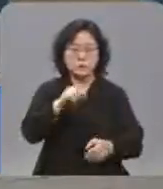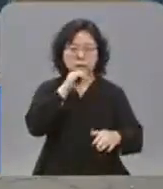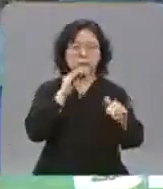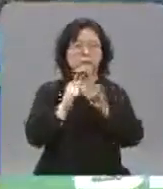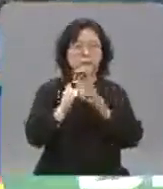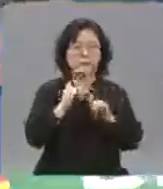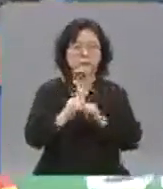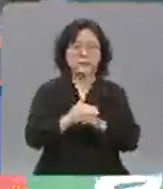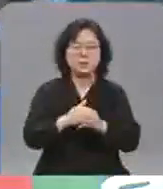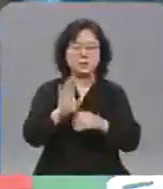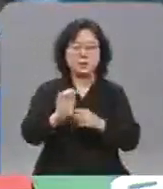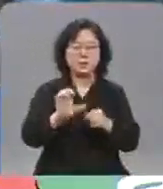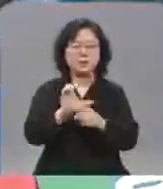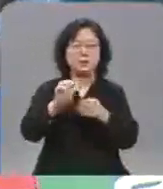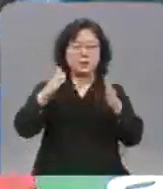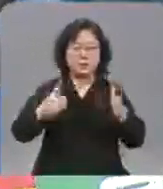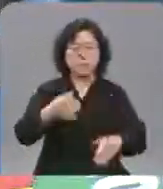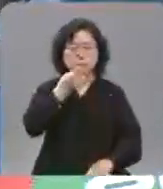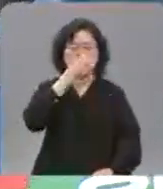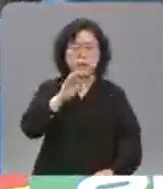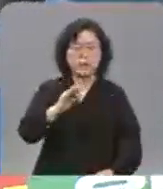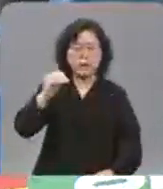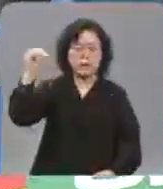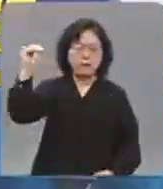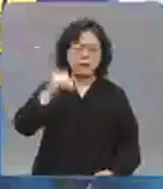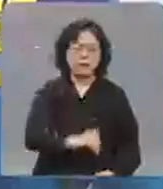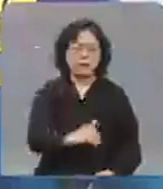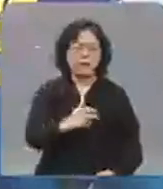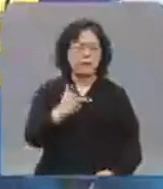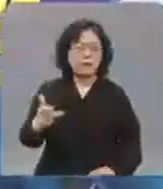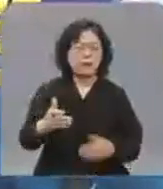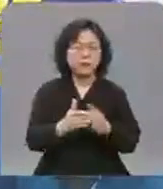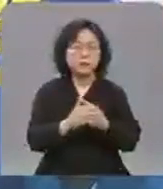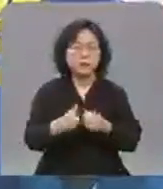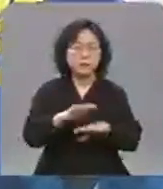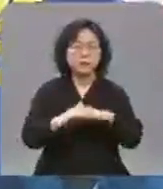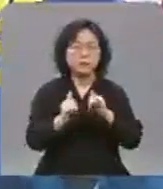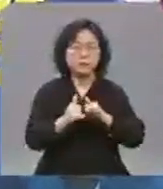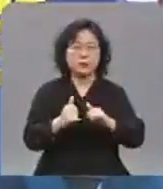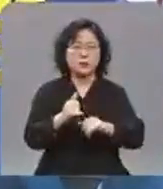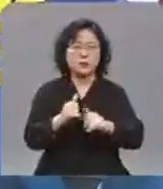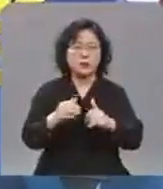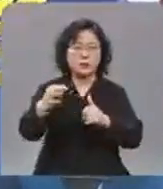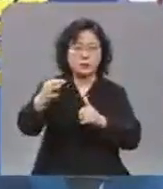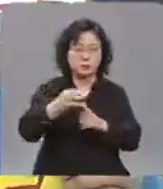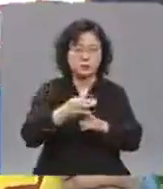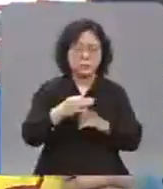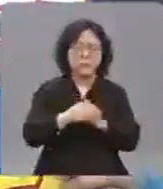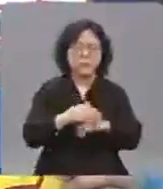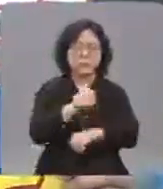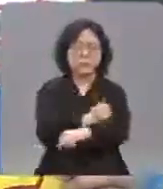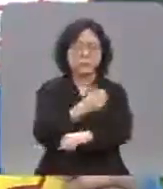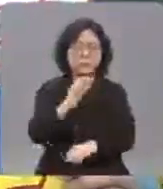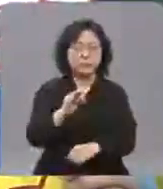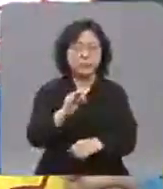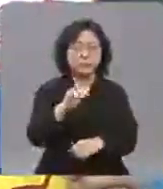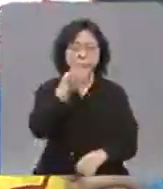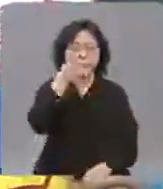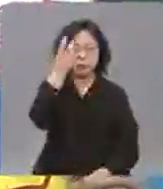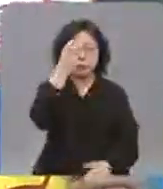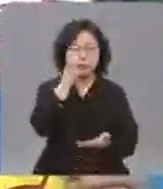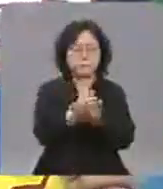열고 45년 만에 쌀값이 최대치로 폭락해 농민들은 생산비가 보장된 양곡관리법 개정을